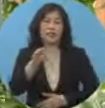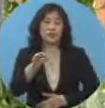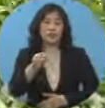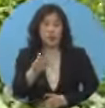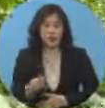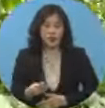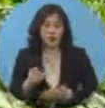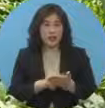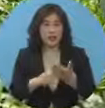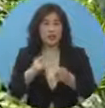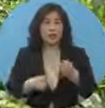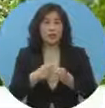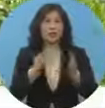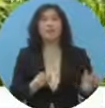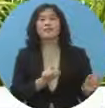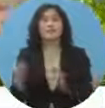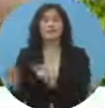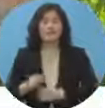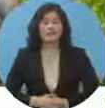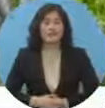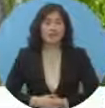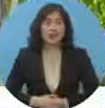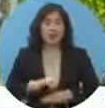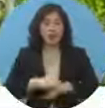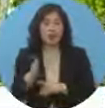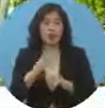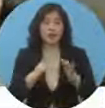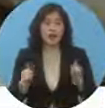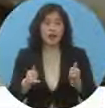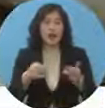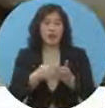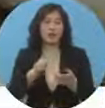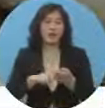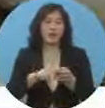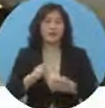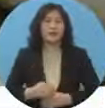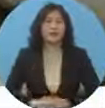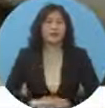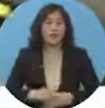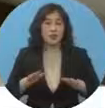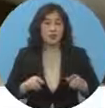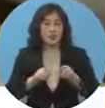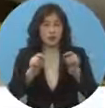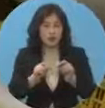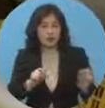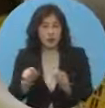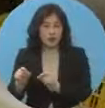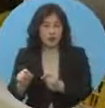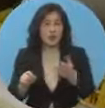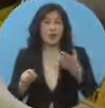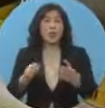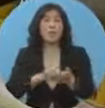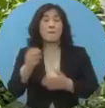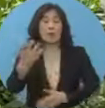상환을 1년동안 유해 합니다 대상은 농업인과 농어 법인입니다 이번 유의 조치로 80여 농가가